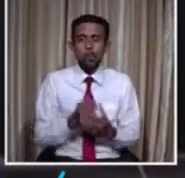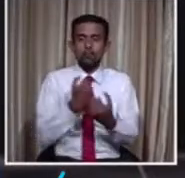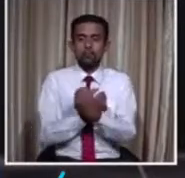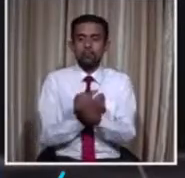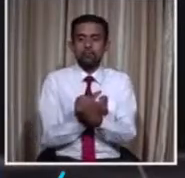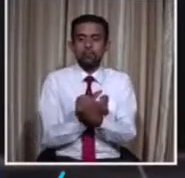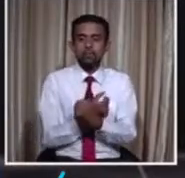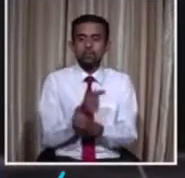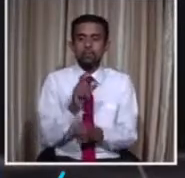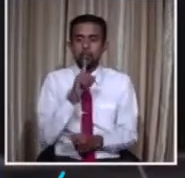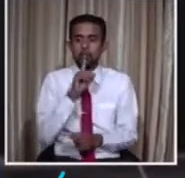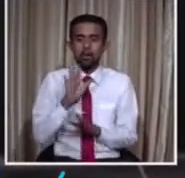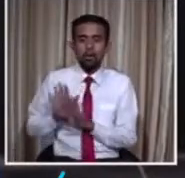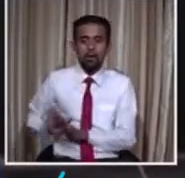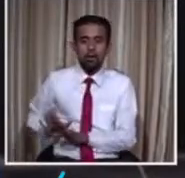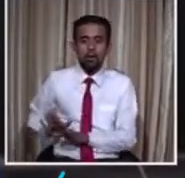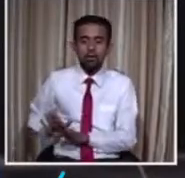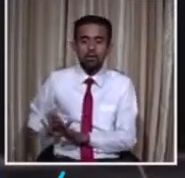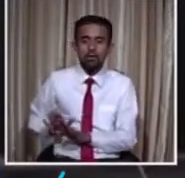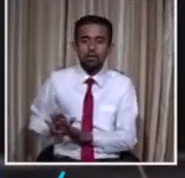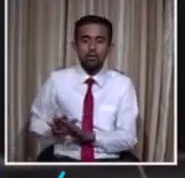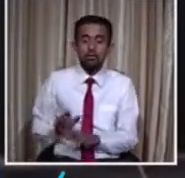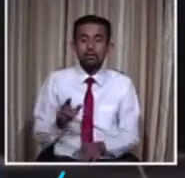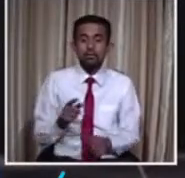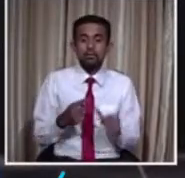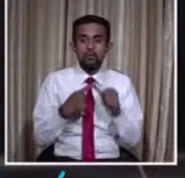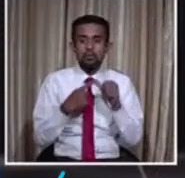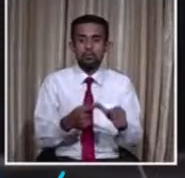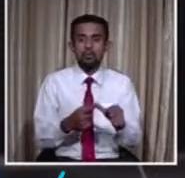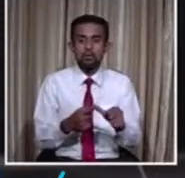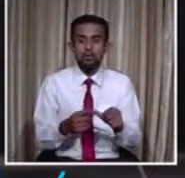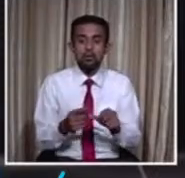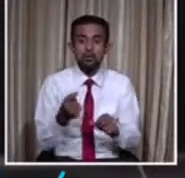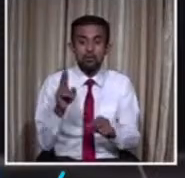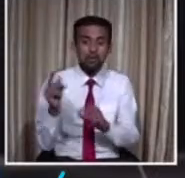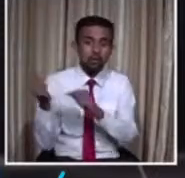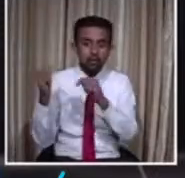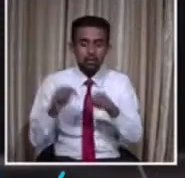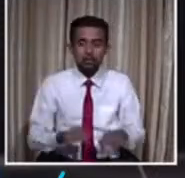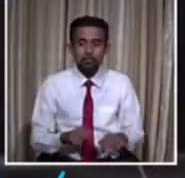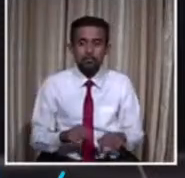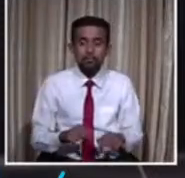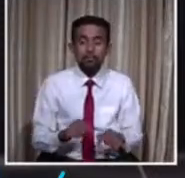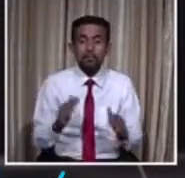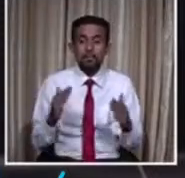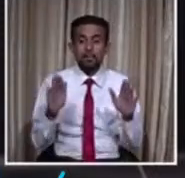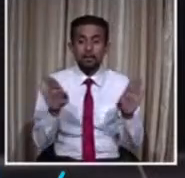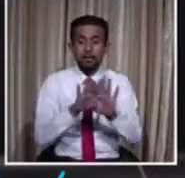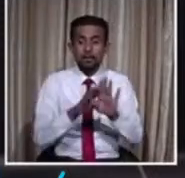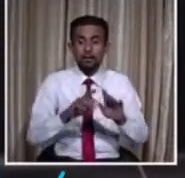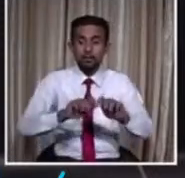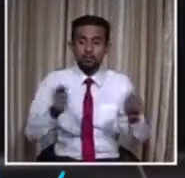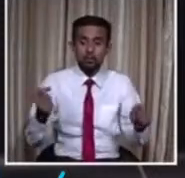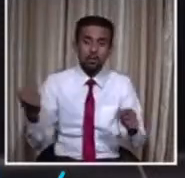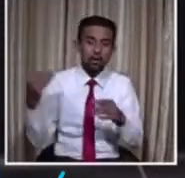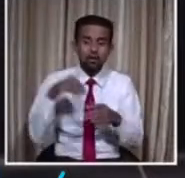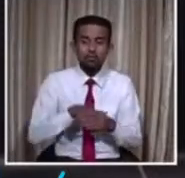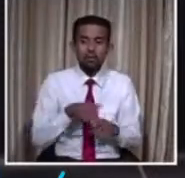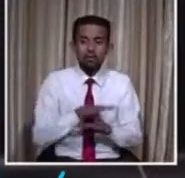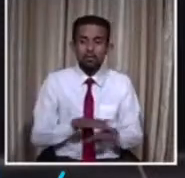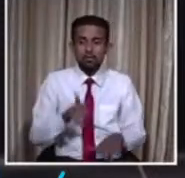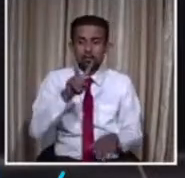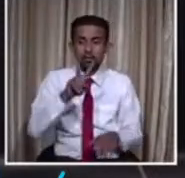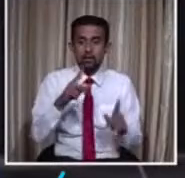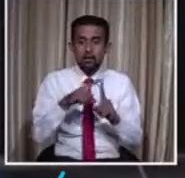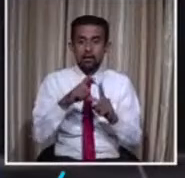inno hei, e dolos denai gawa ta bisu tuno kida pasi awa, e gaga mna tamai get tua kada gana tula la, mage daruwa denai gaga